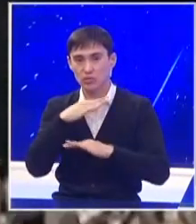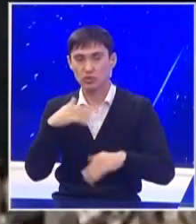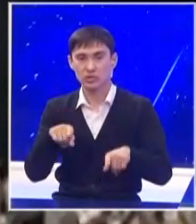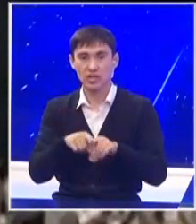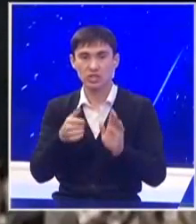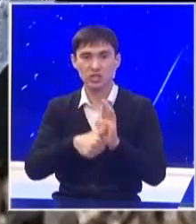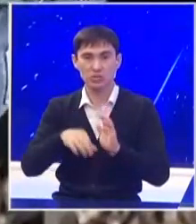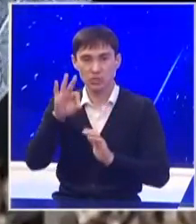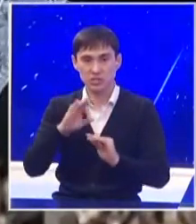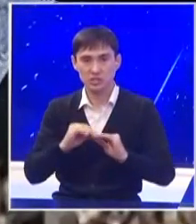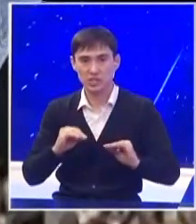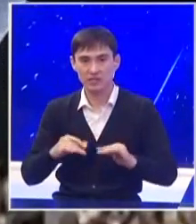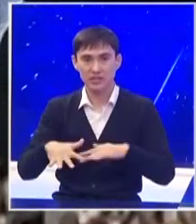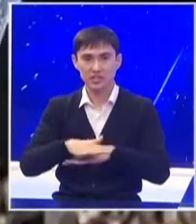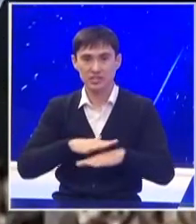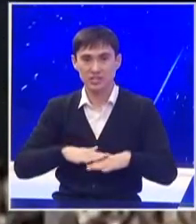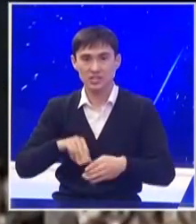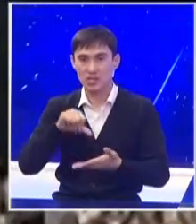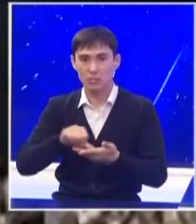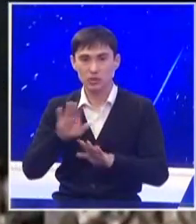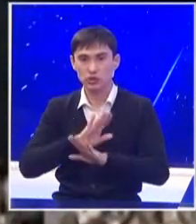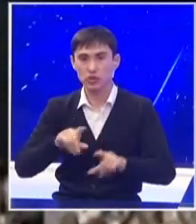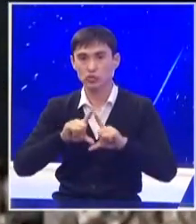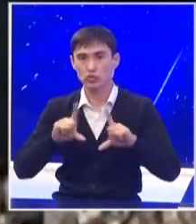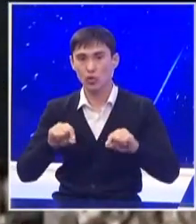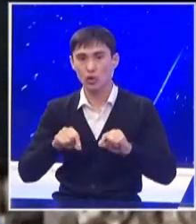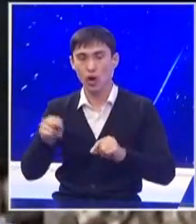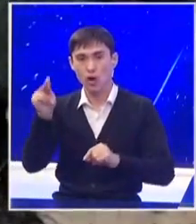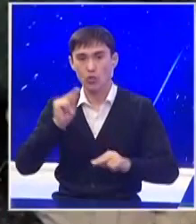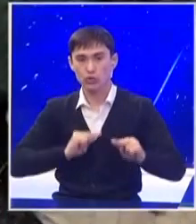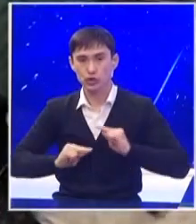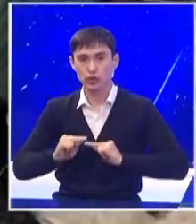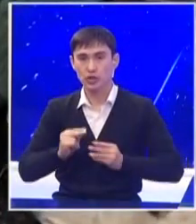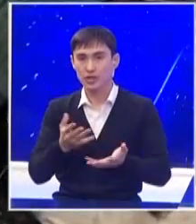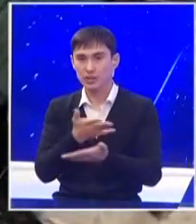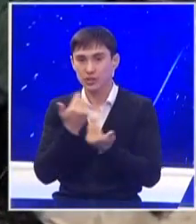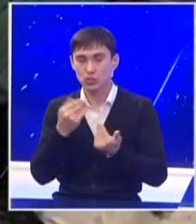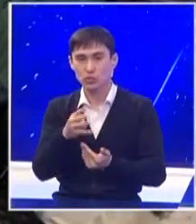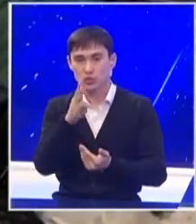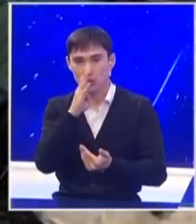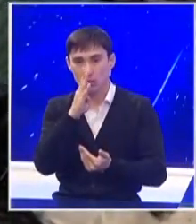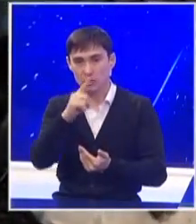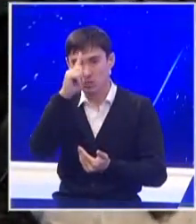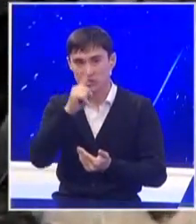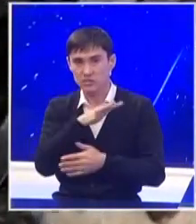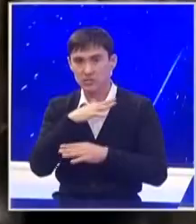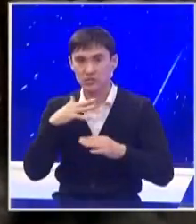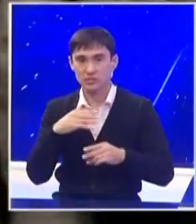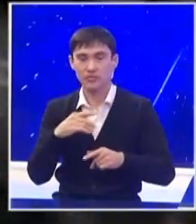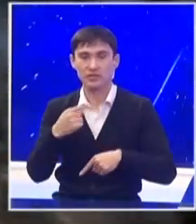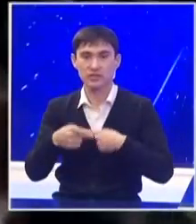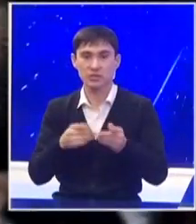Так, 60% детского населения не посещают школы. А учителя не получают зарплату месяцами. Вся система образования в